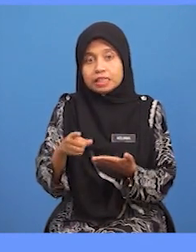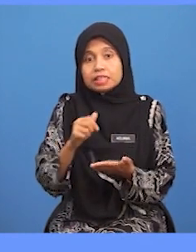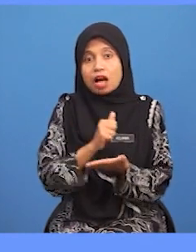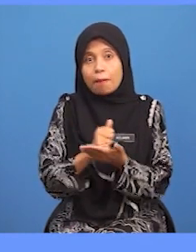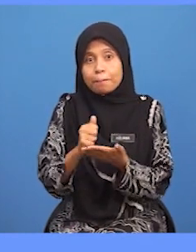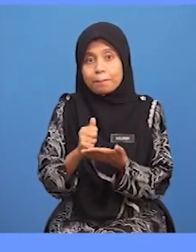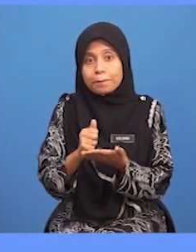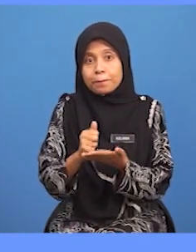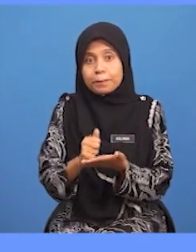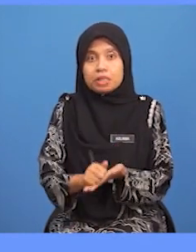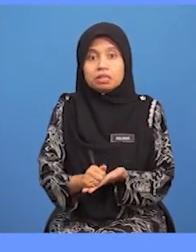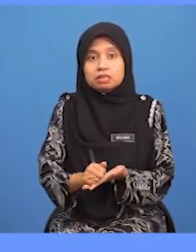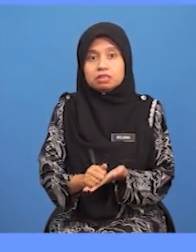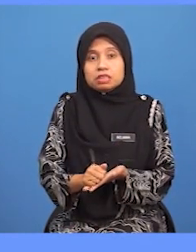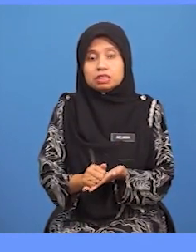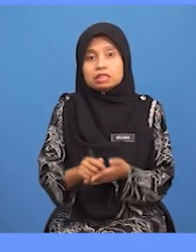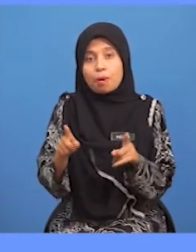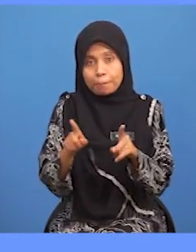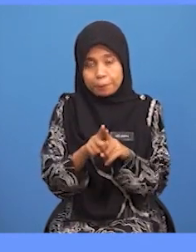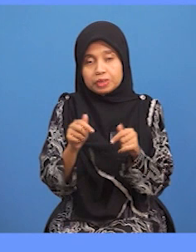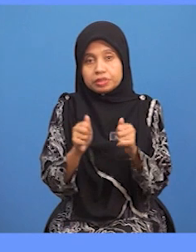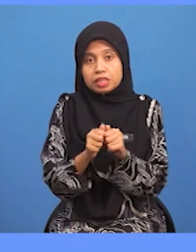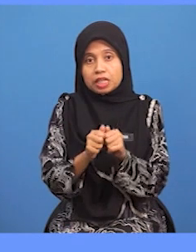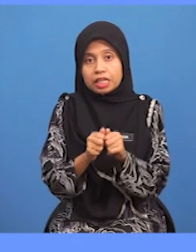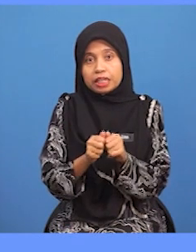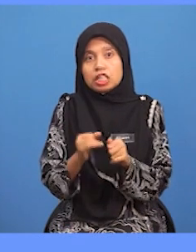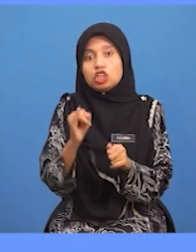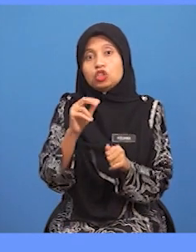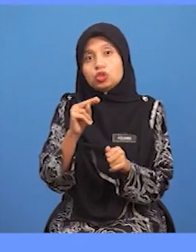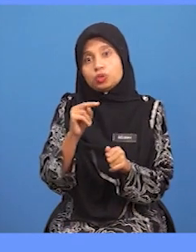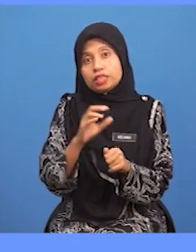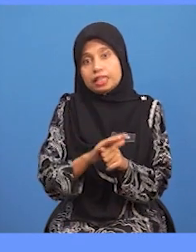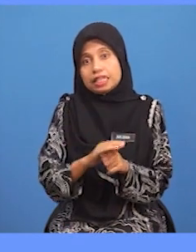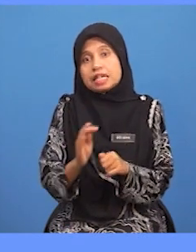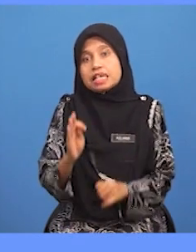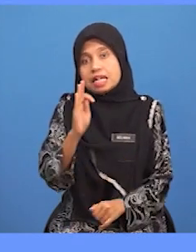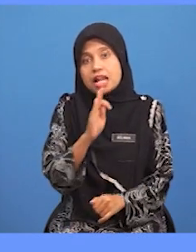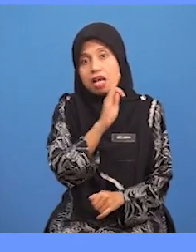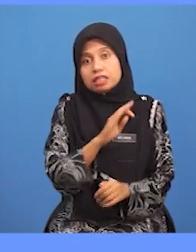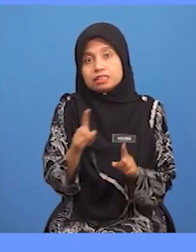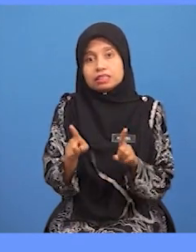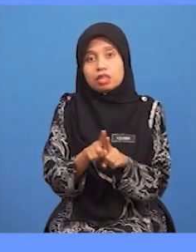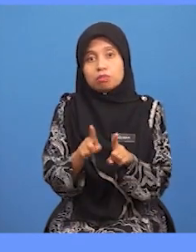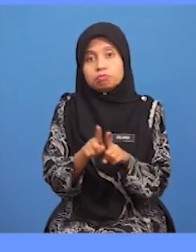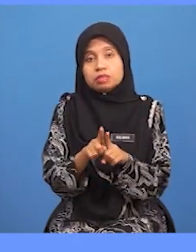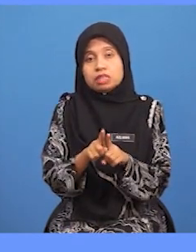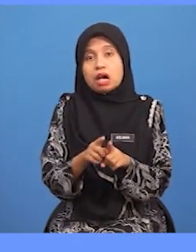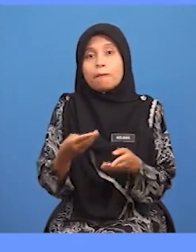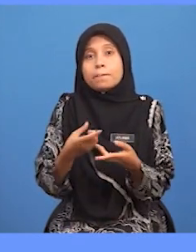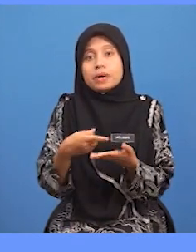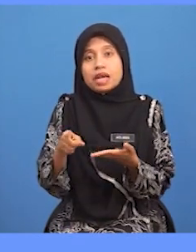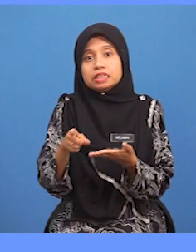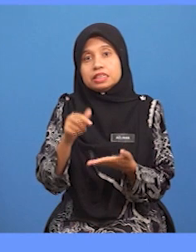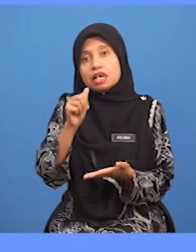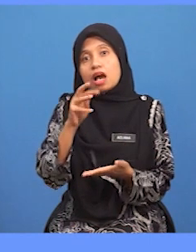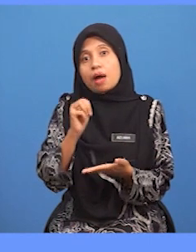tulis. Kos tetap sama dengan insurans kilang tambah belanja am kilang tambah